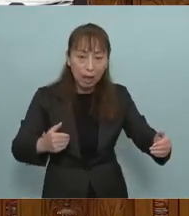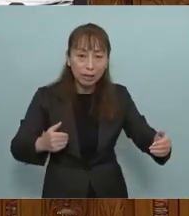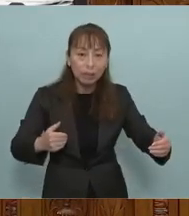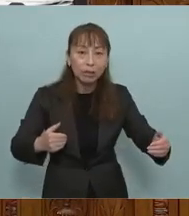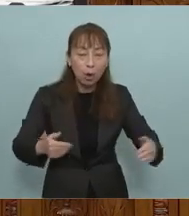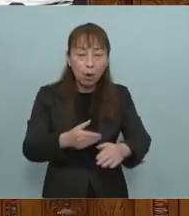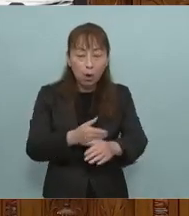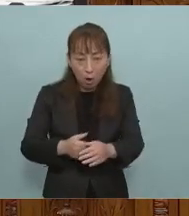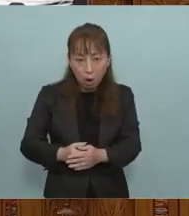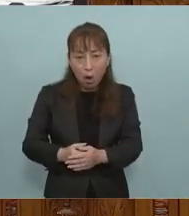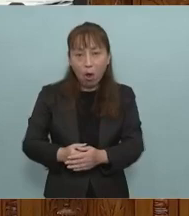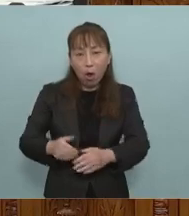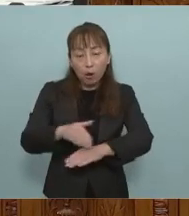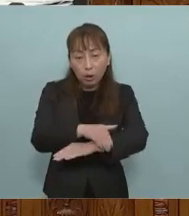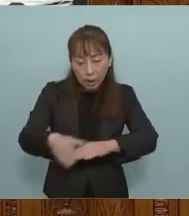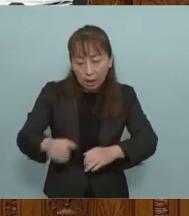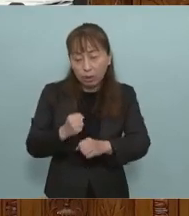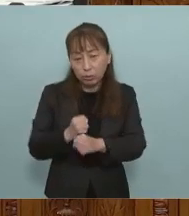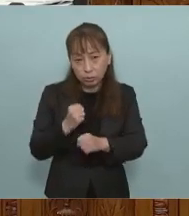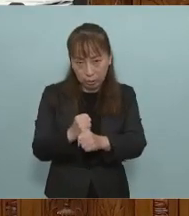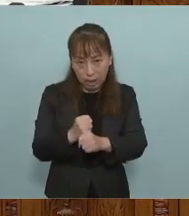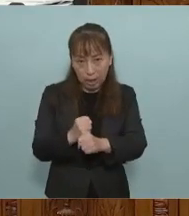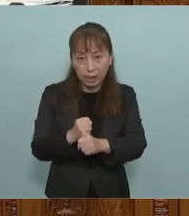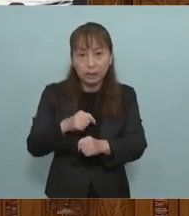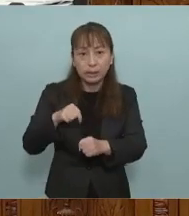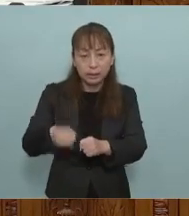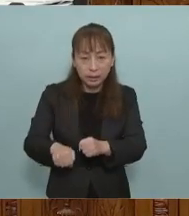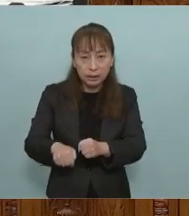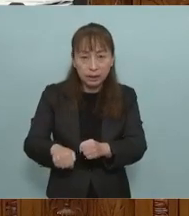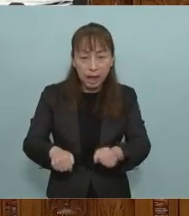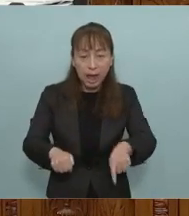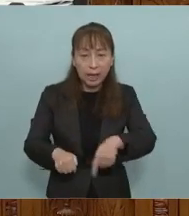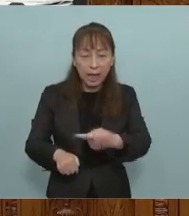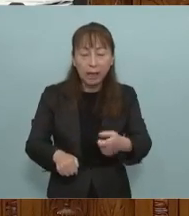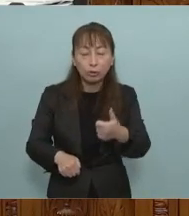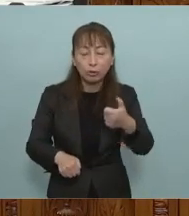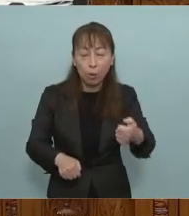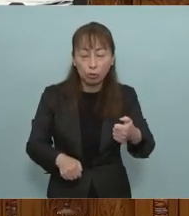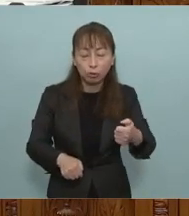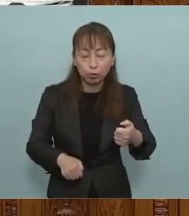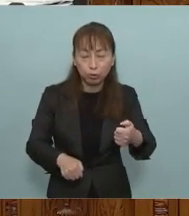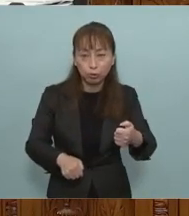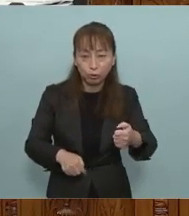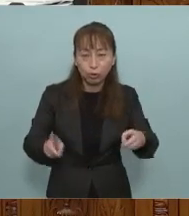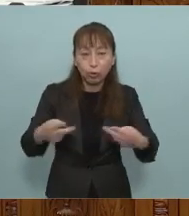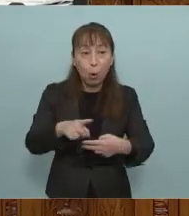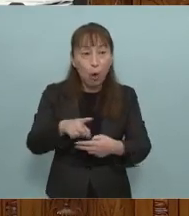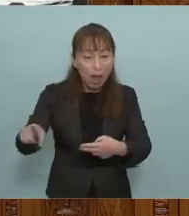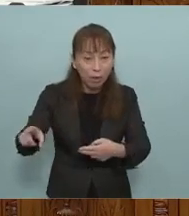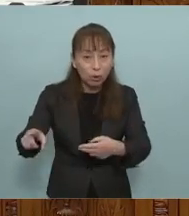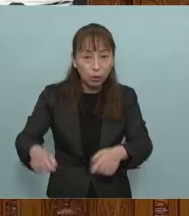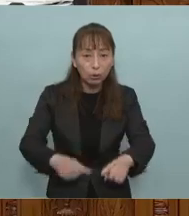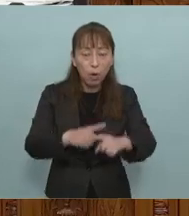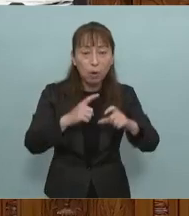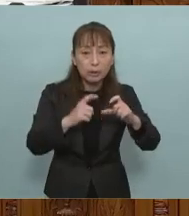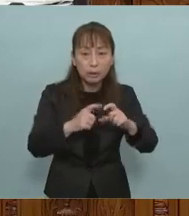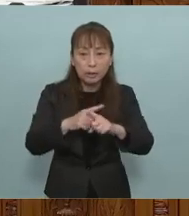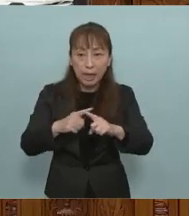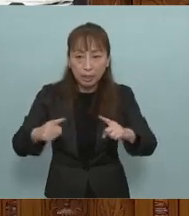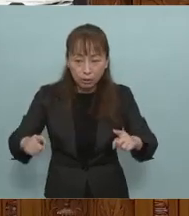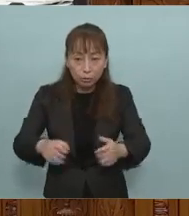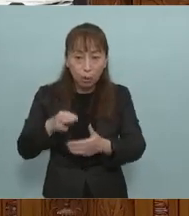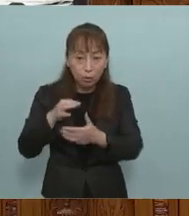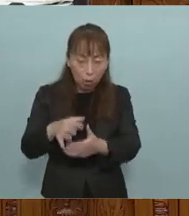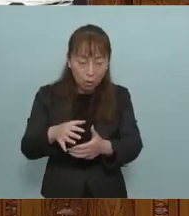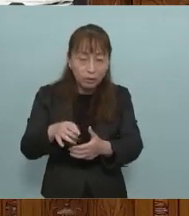ップを策定し150兆円超の GX 投資を実現していくことで